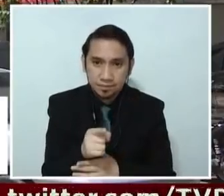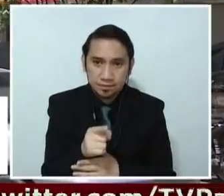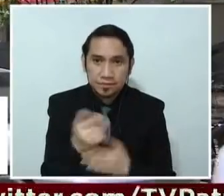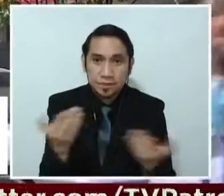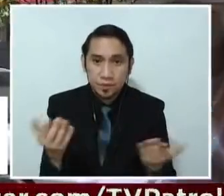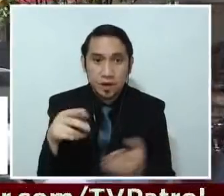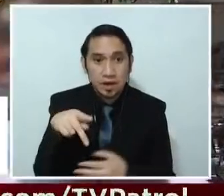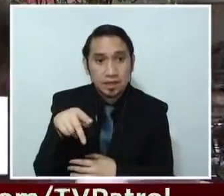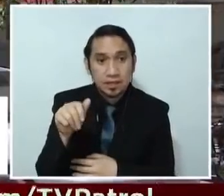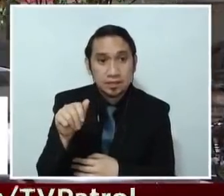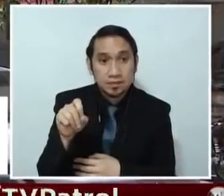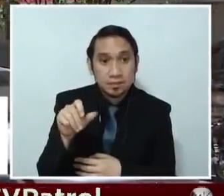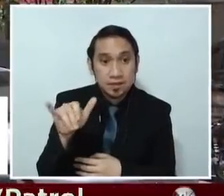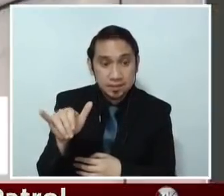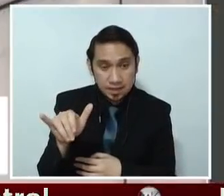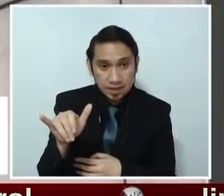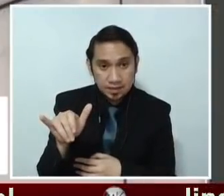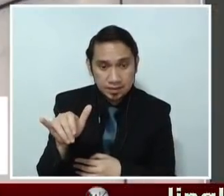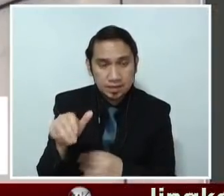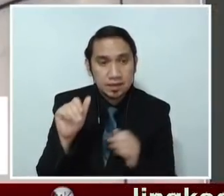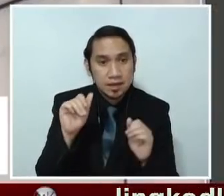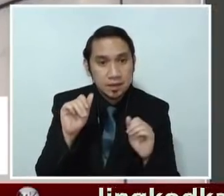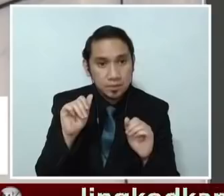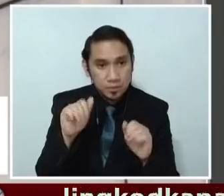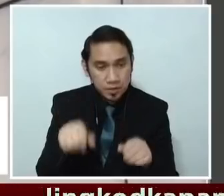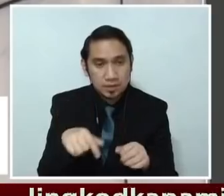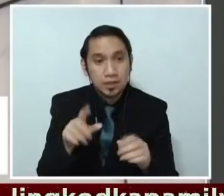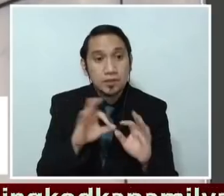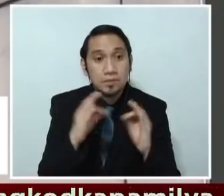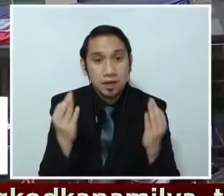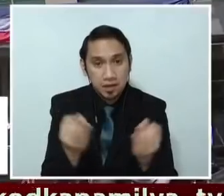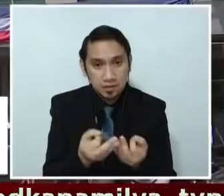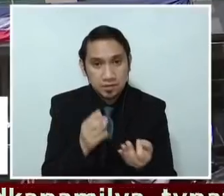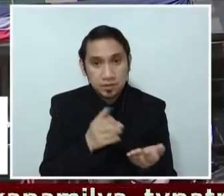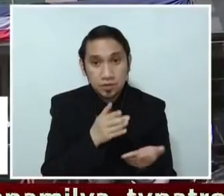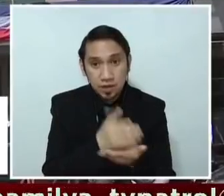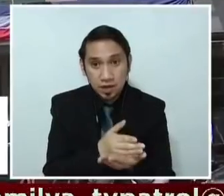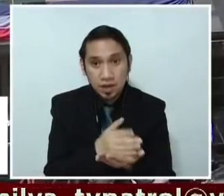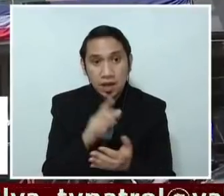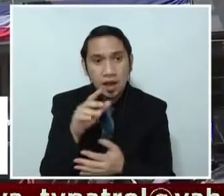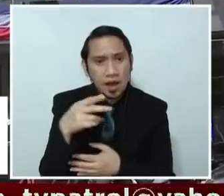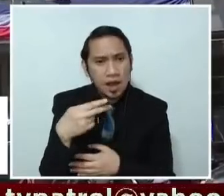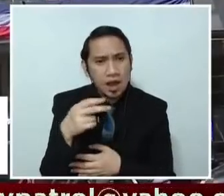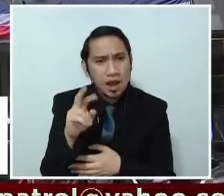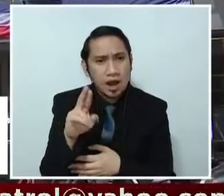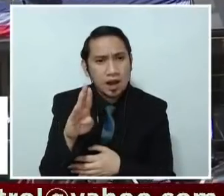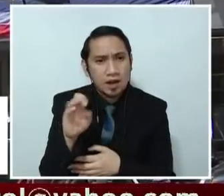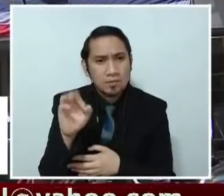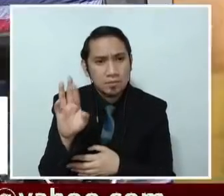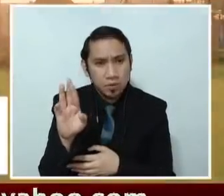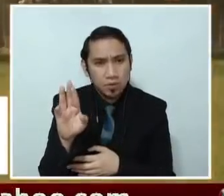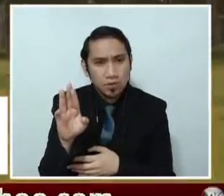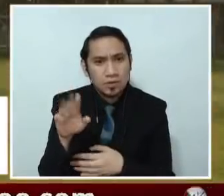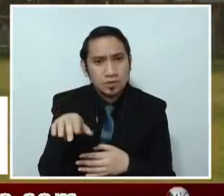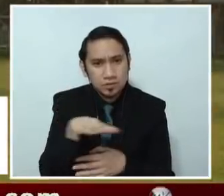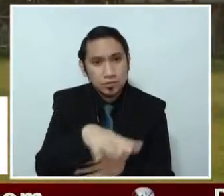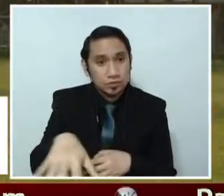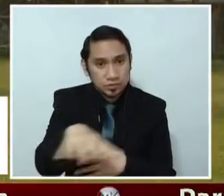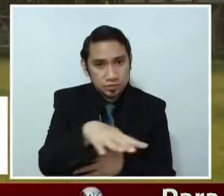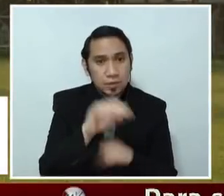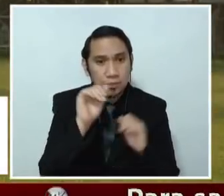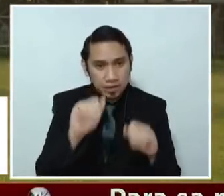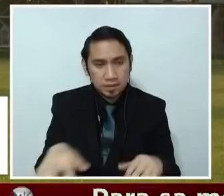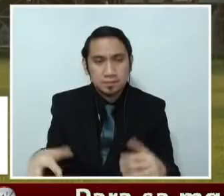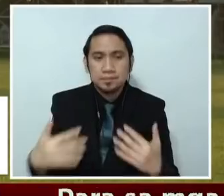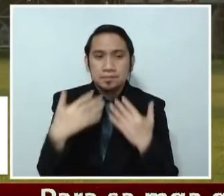Pasay City, pwedeng puntahan ng mga pamilya ang Harbor Square para makasagap ng sariwang hangin.